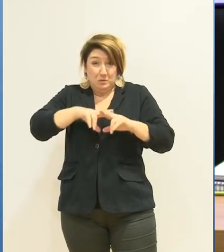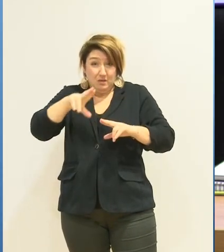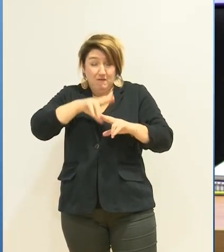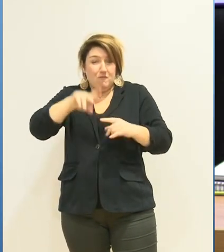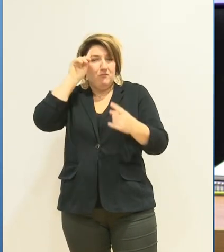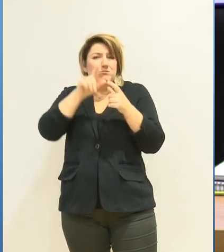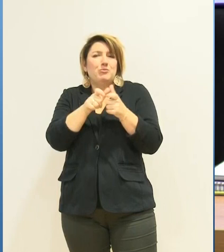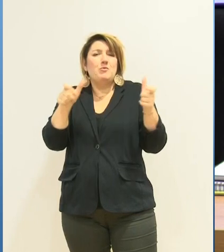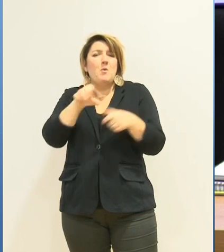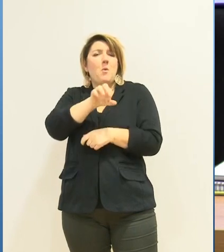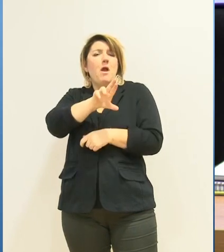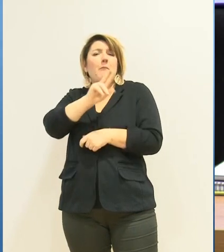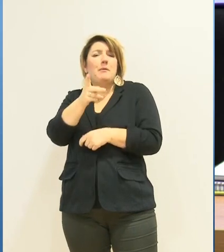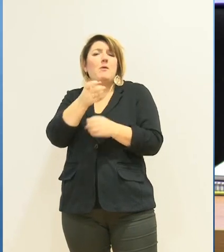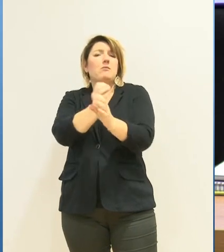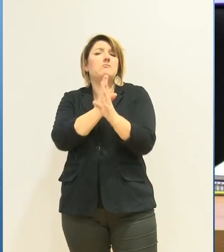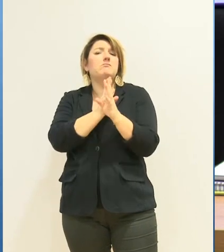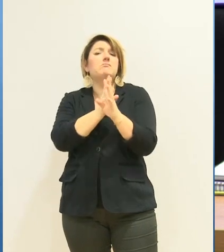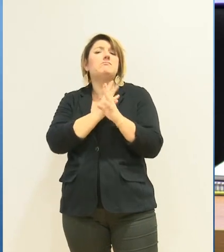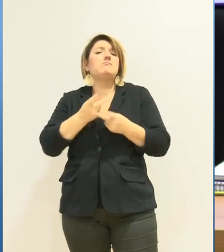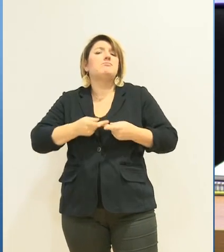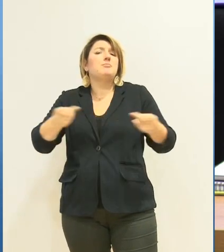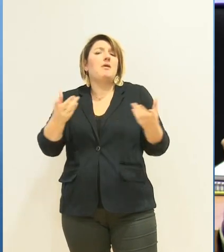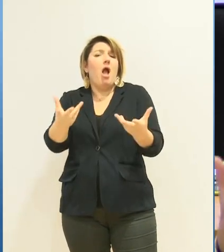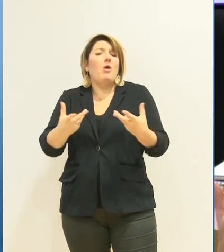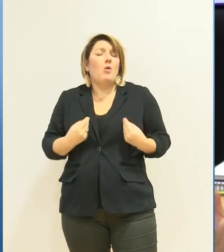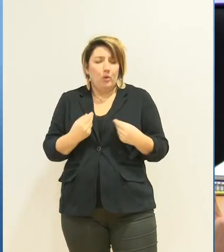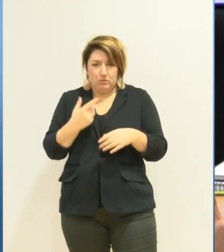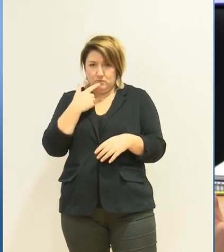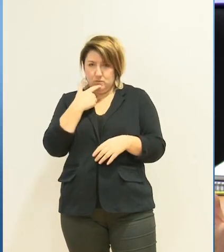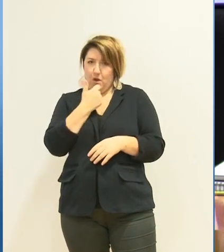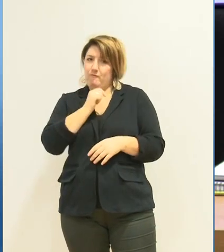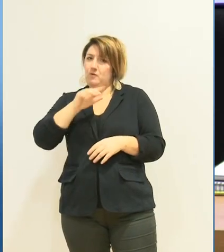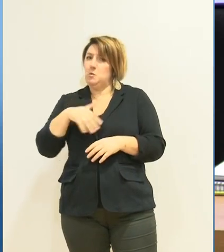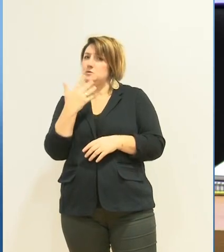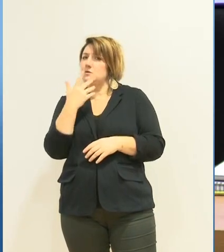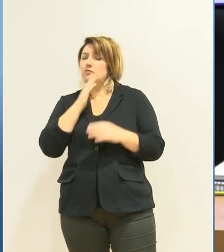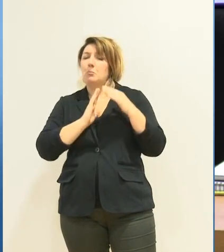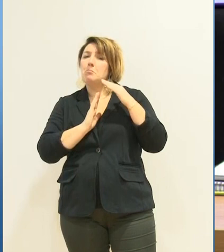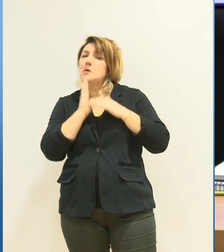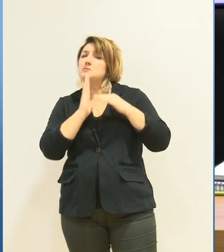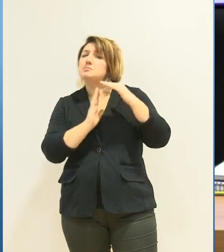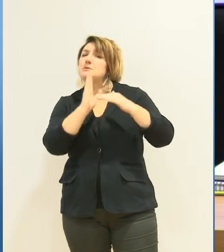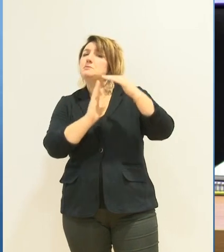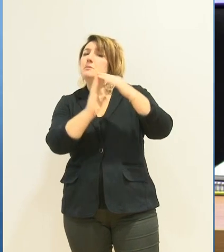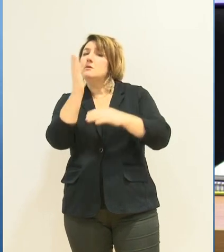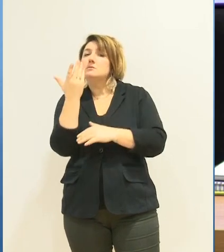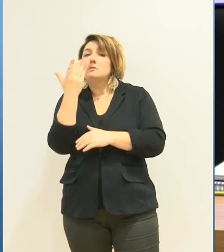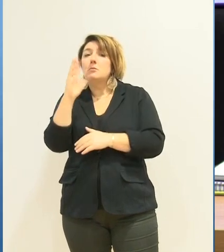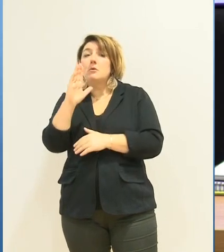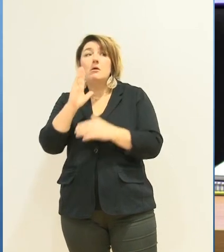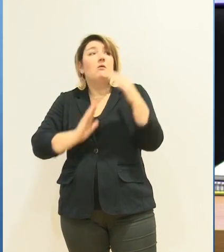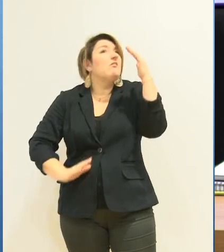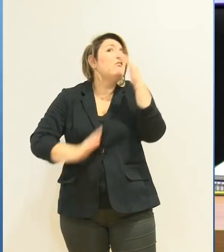du public nous aurions été un peu au dessus mais pas tant que ça